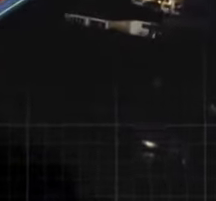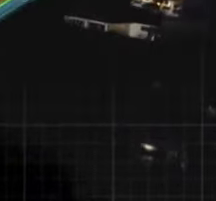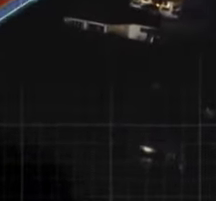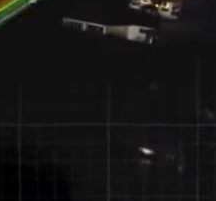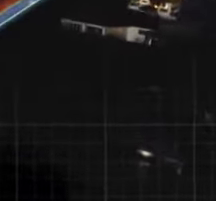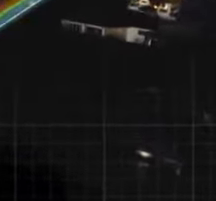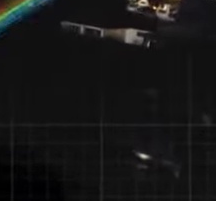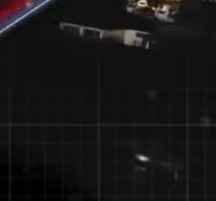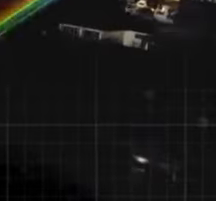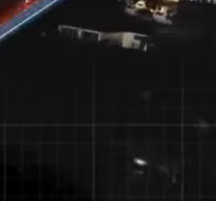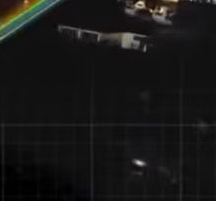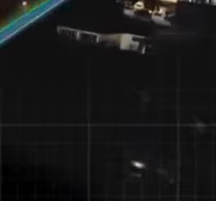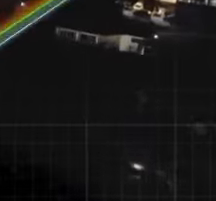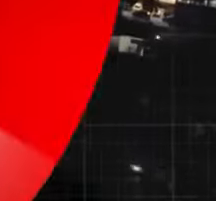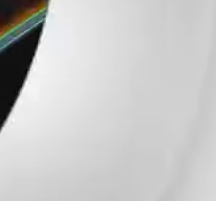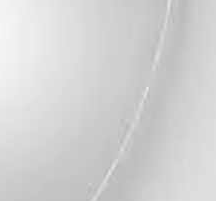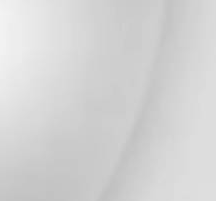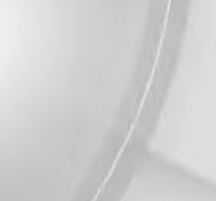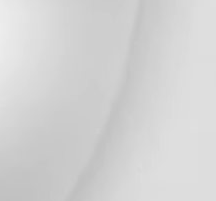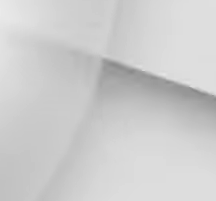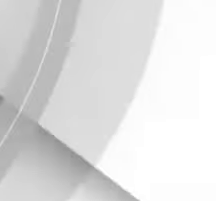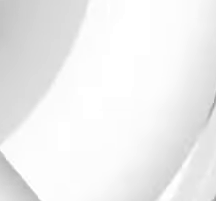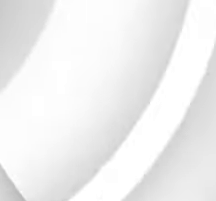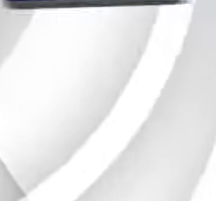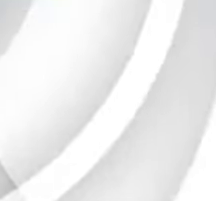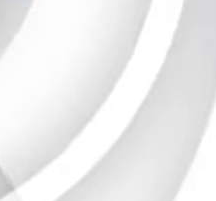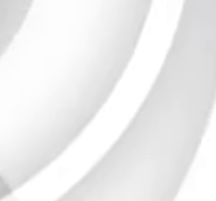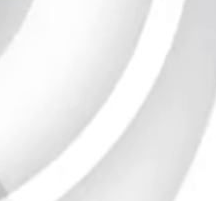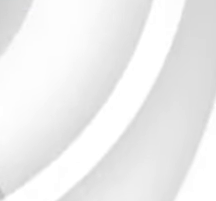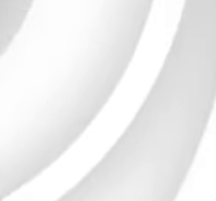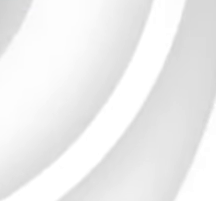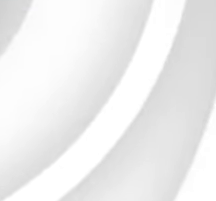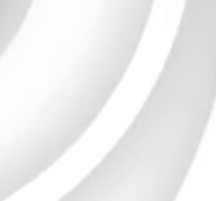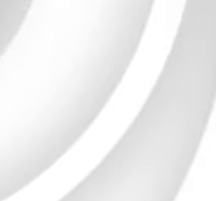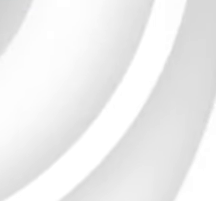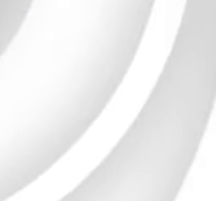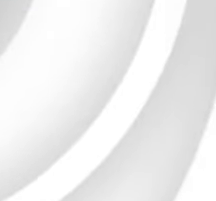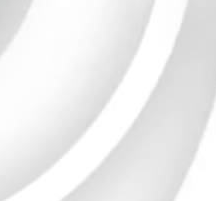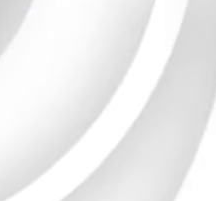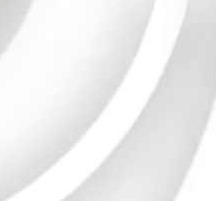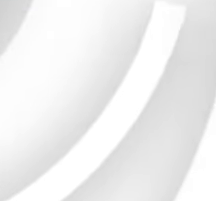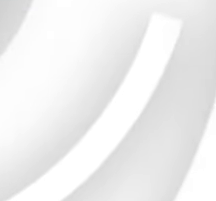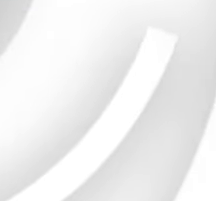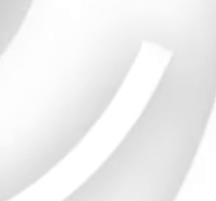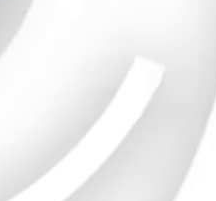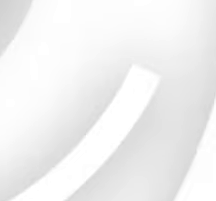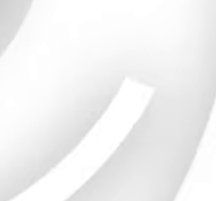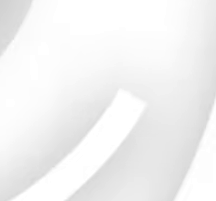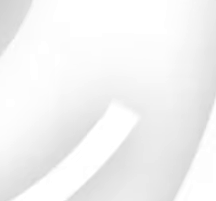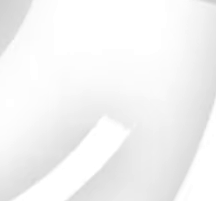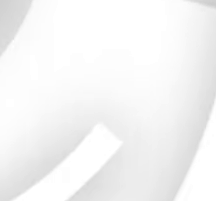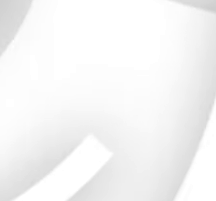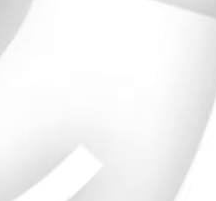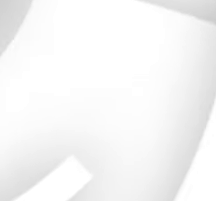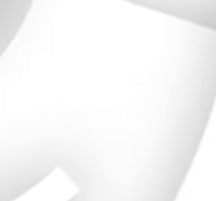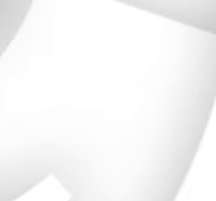ABS-CBN News Center Manila. Ito ang TV Patrol.